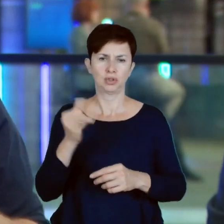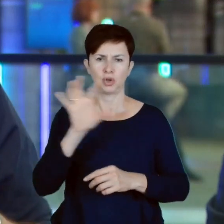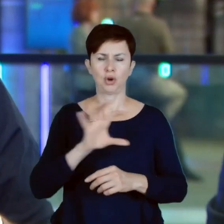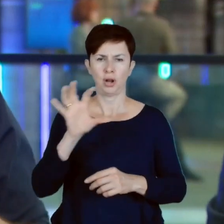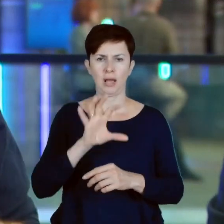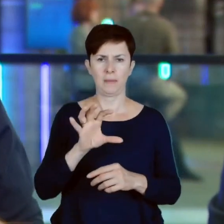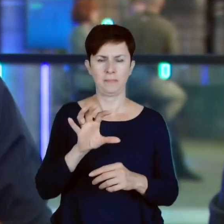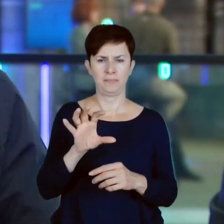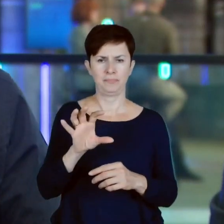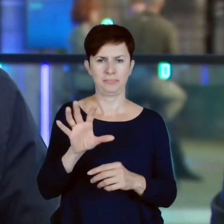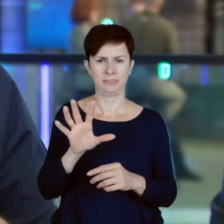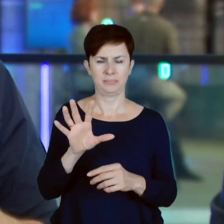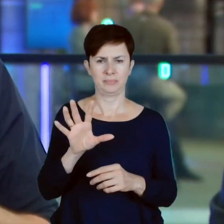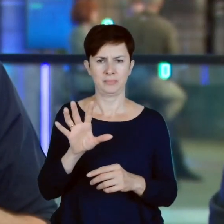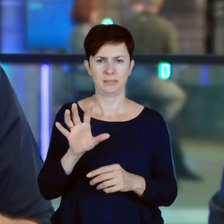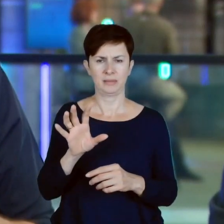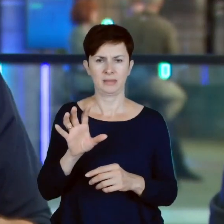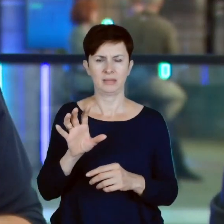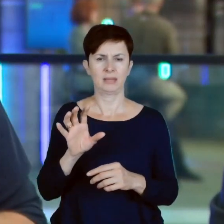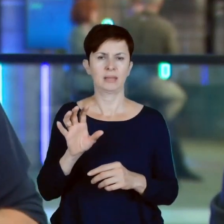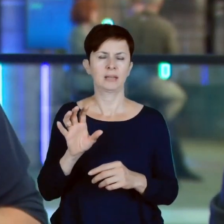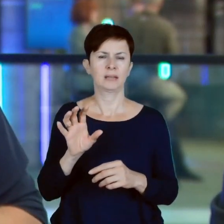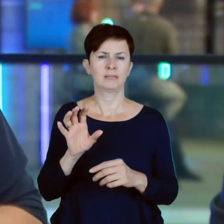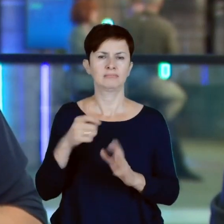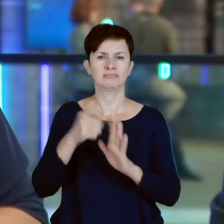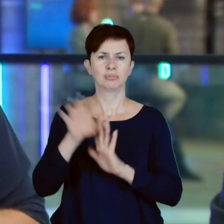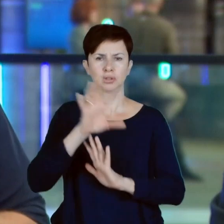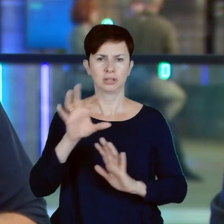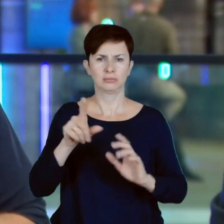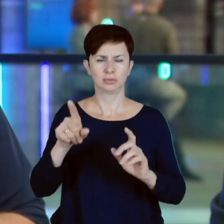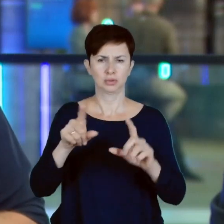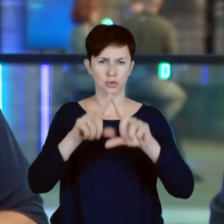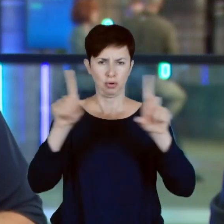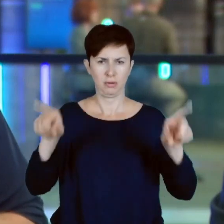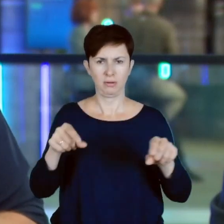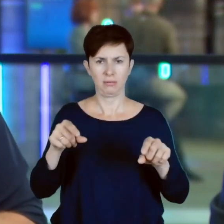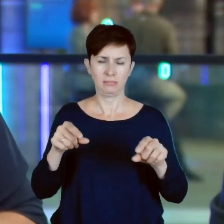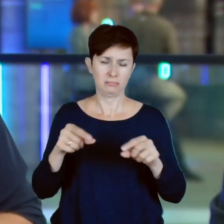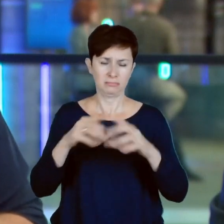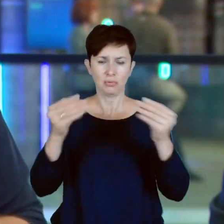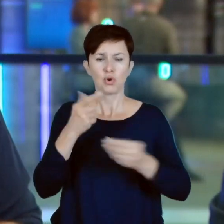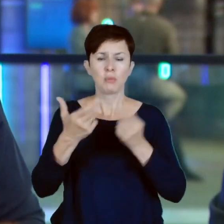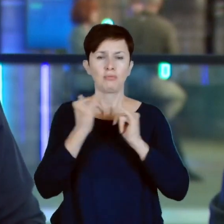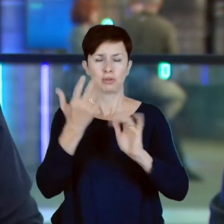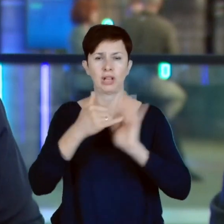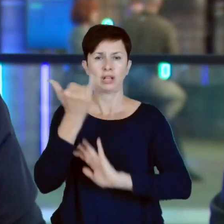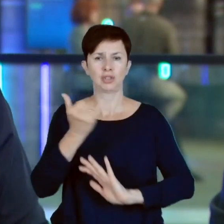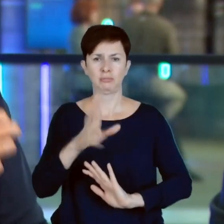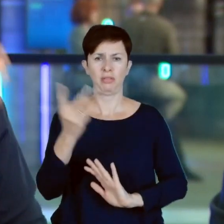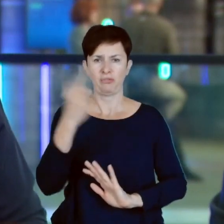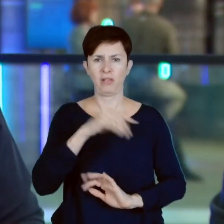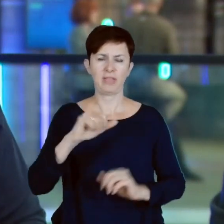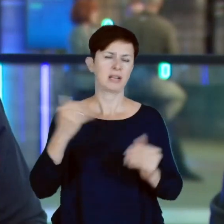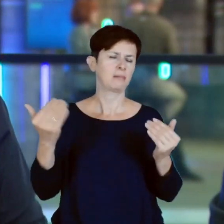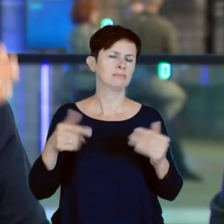łapkami produkowane, zresztą algorytmicznie. I to jest wszystko historia o tym, że mamy dzisiaj w sumie bardzo zaawansowane technologie, nie wiem, jak je